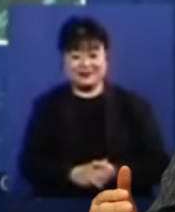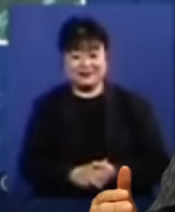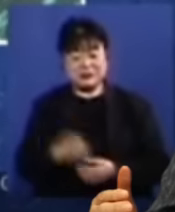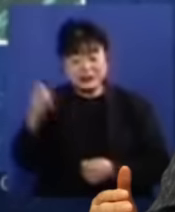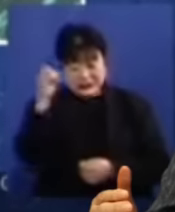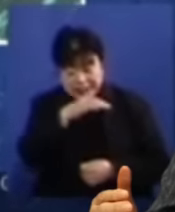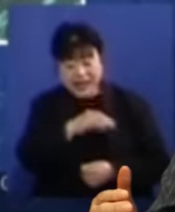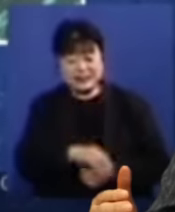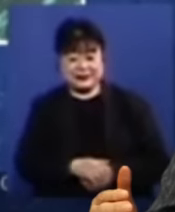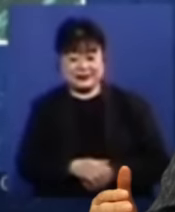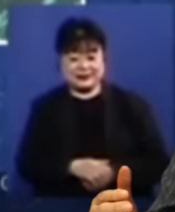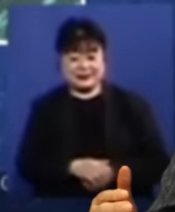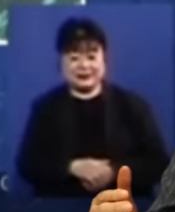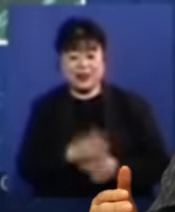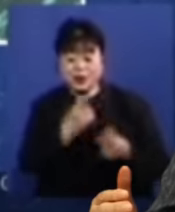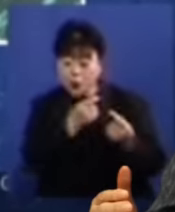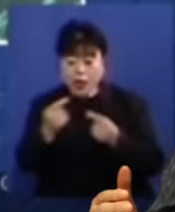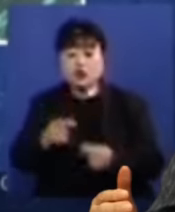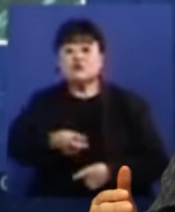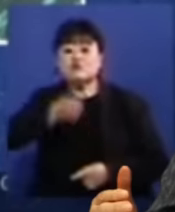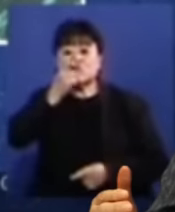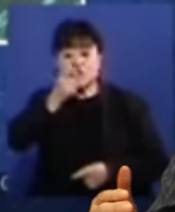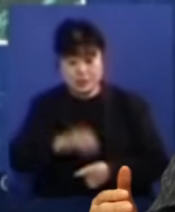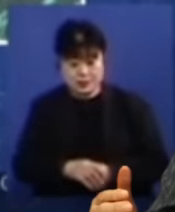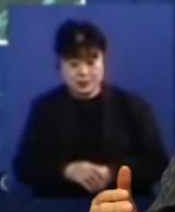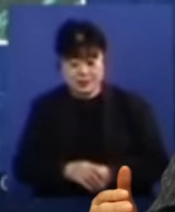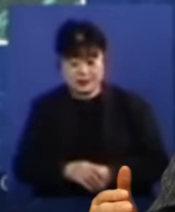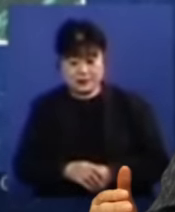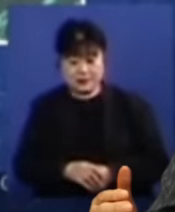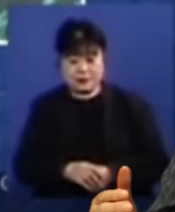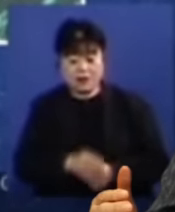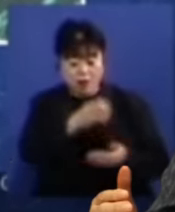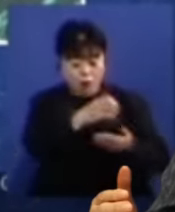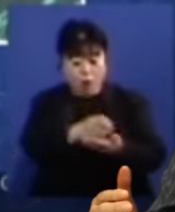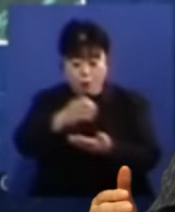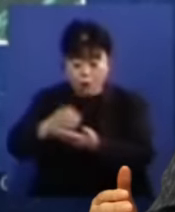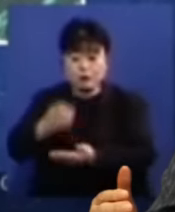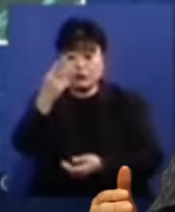그냥 똑같은 물을 두 컵에서